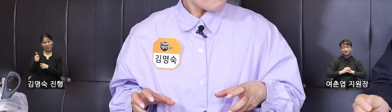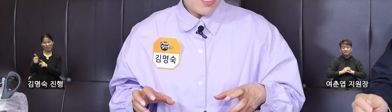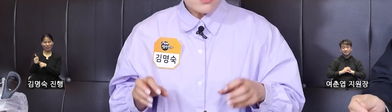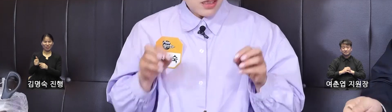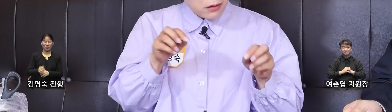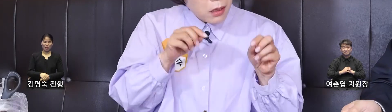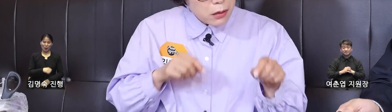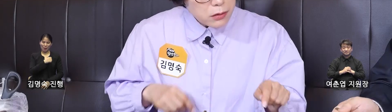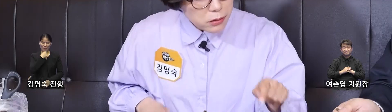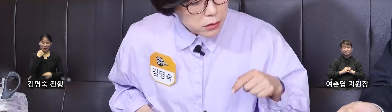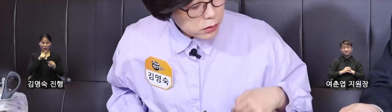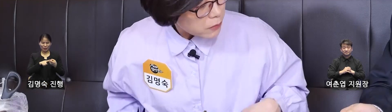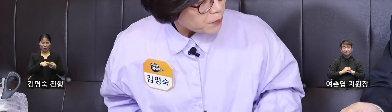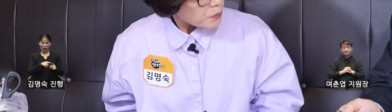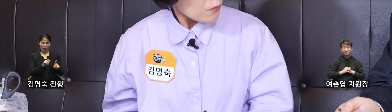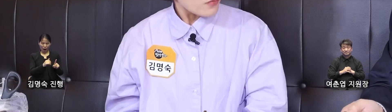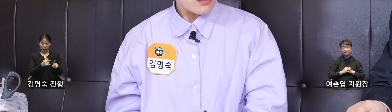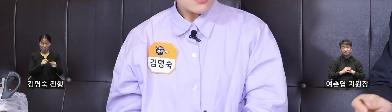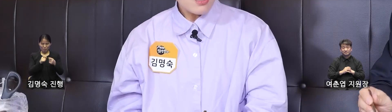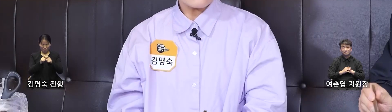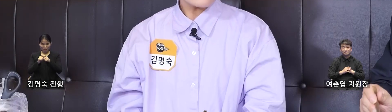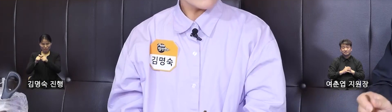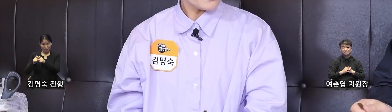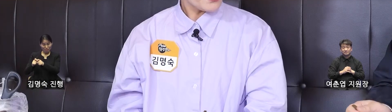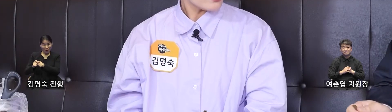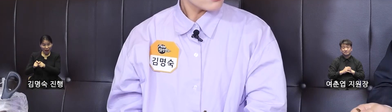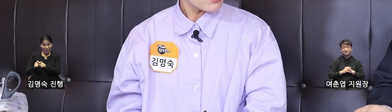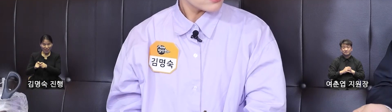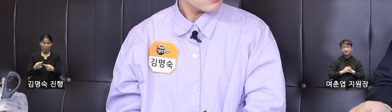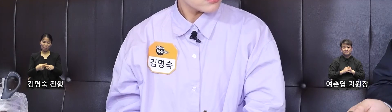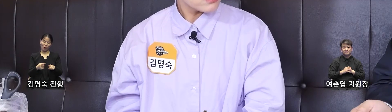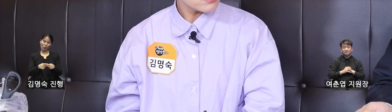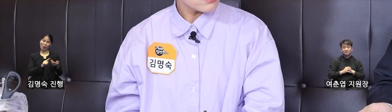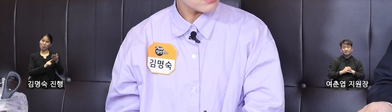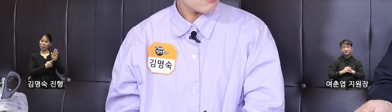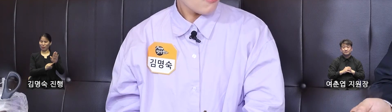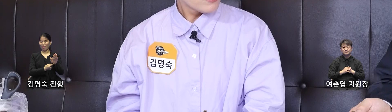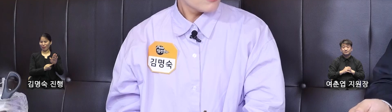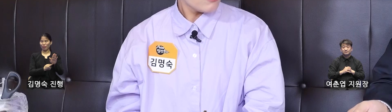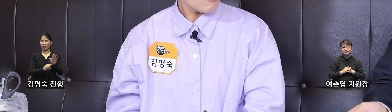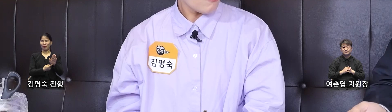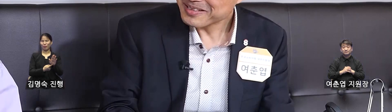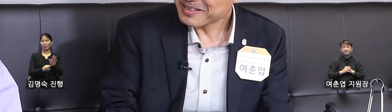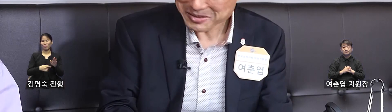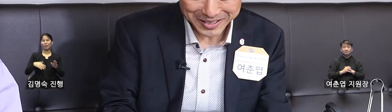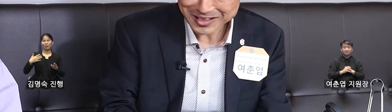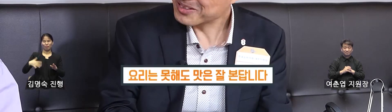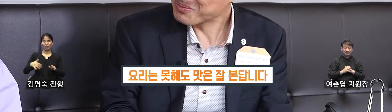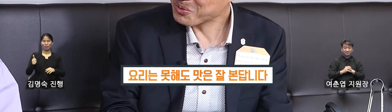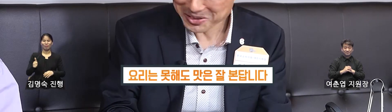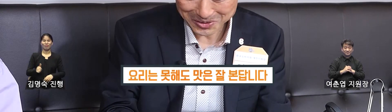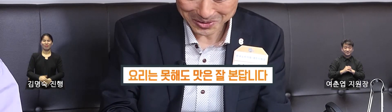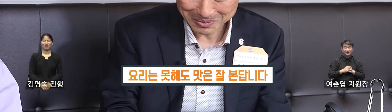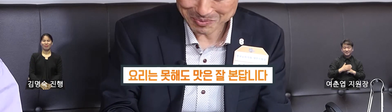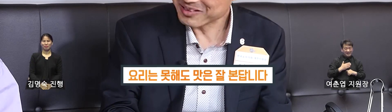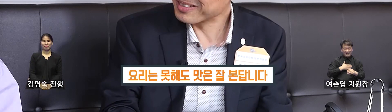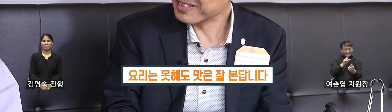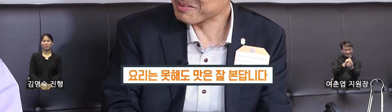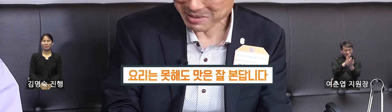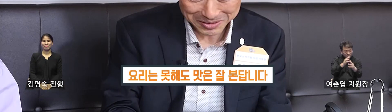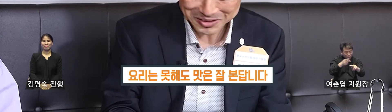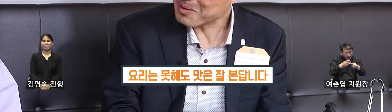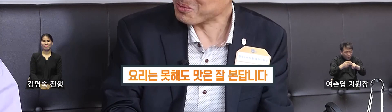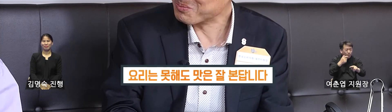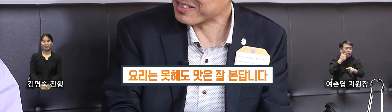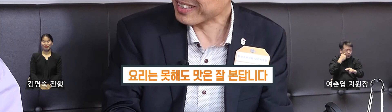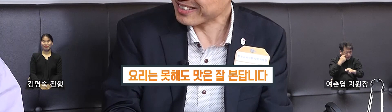이렇게 맛을 하나하나씩 이렇게 잘 이렇게 표현을 하시는지. 네. 제가 하지는 못해도 먹는